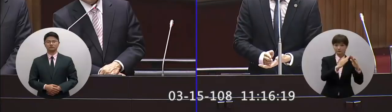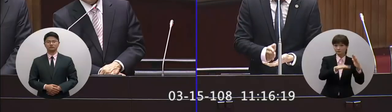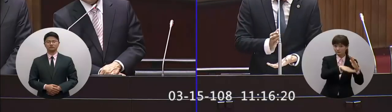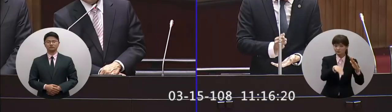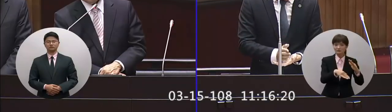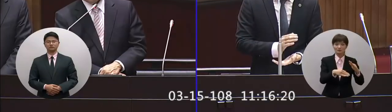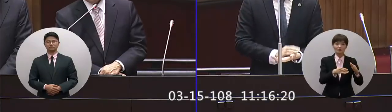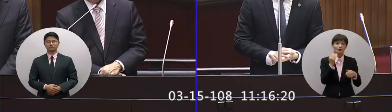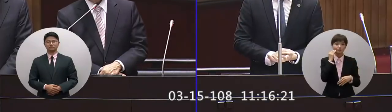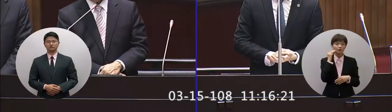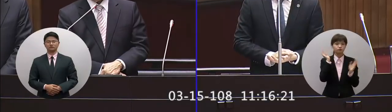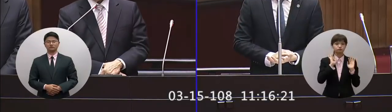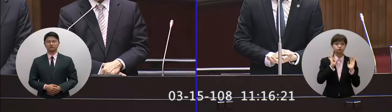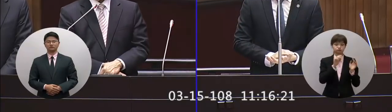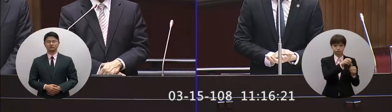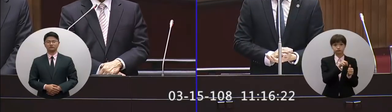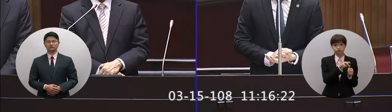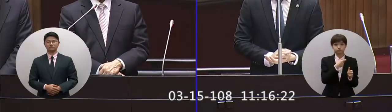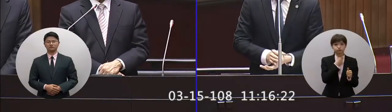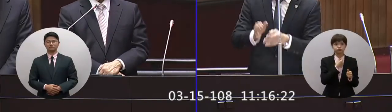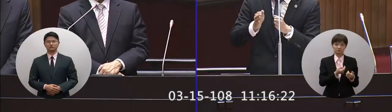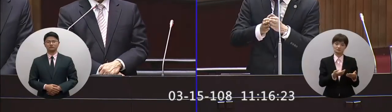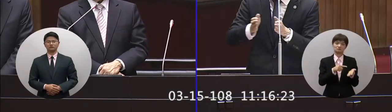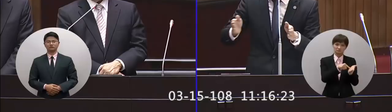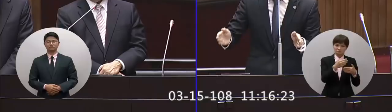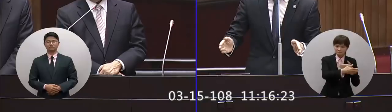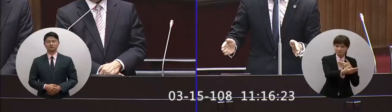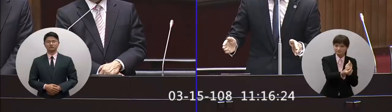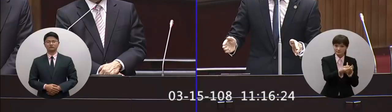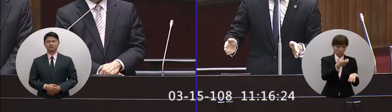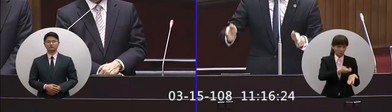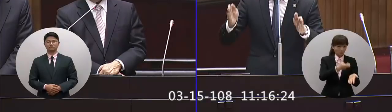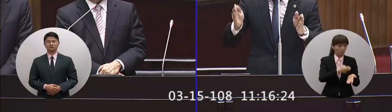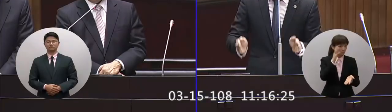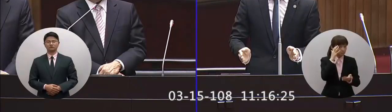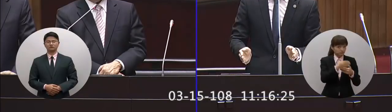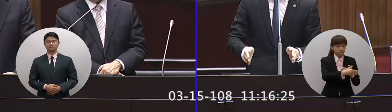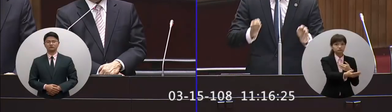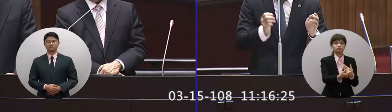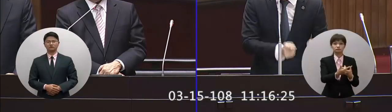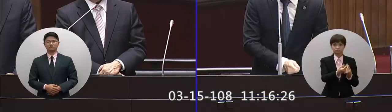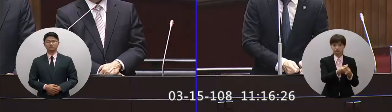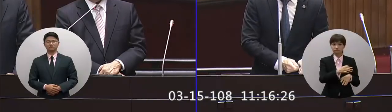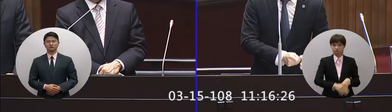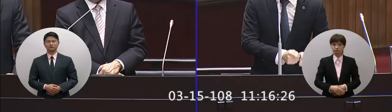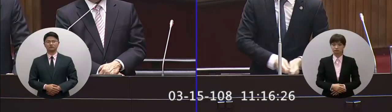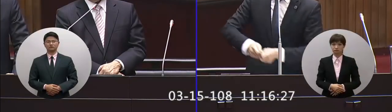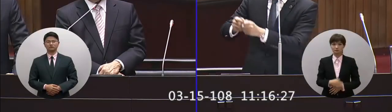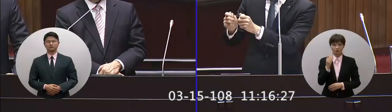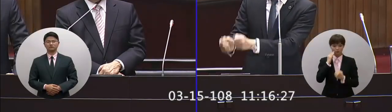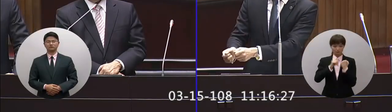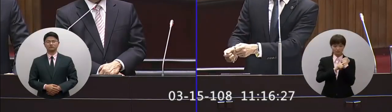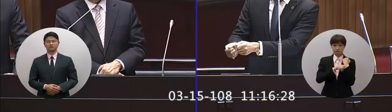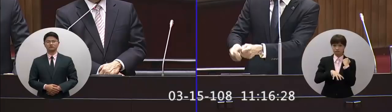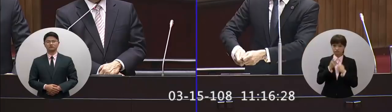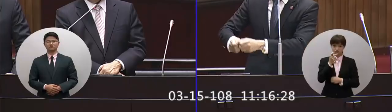讲吼，这个部分我嘛好好啊伫协商的时候来参详，因为这个过程是足严格。若真正发现讲一个囡仔足下